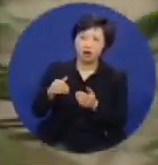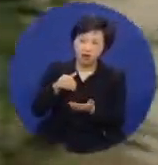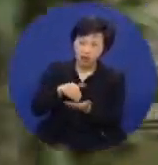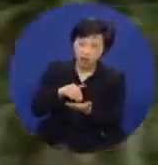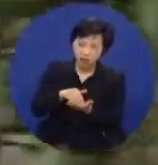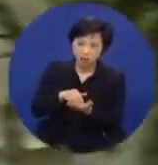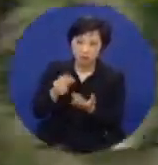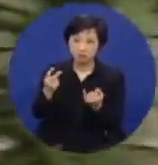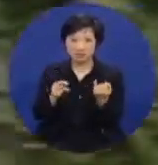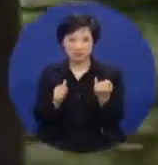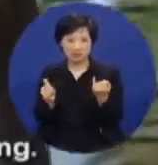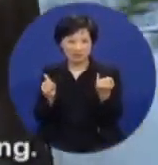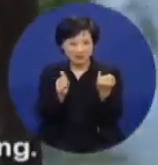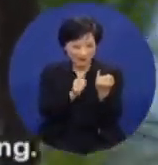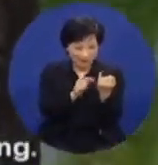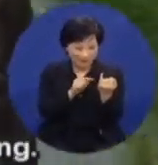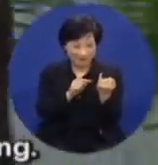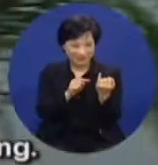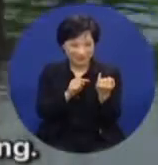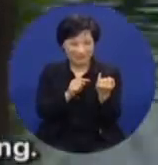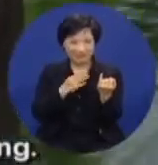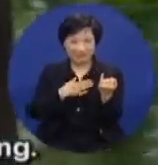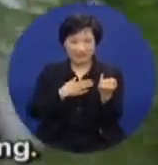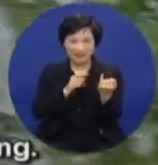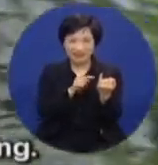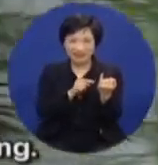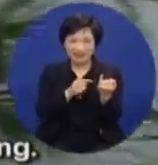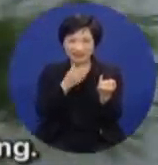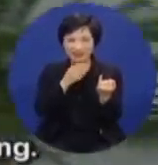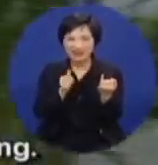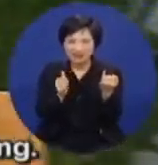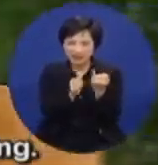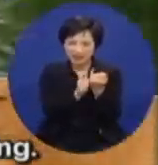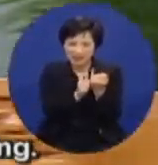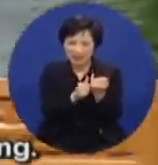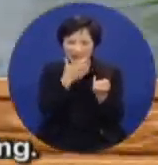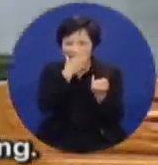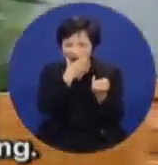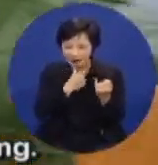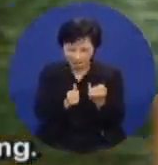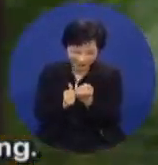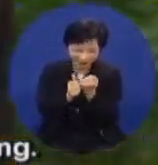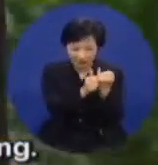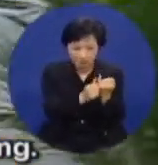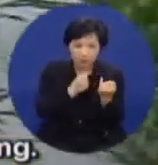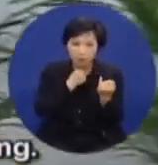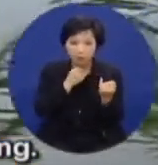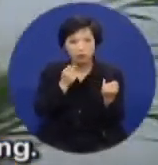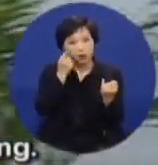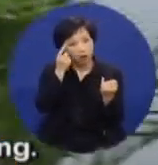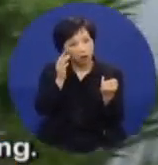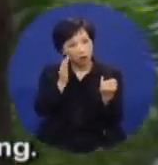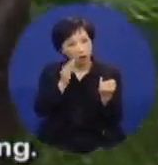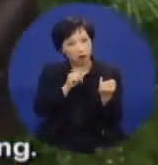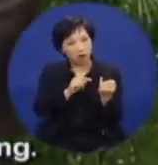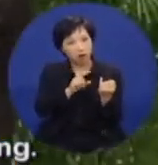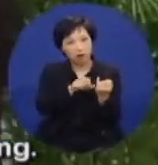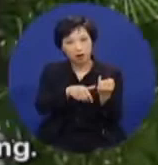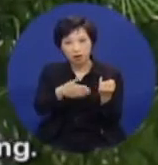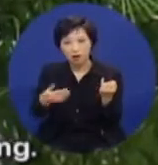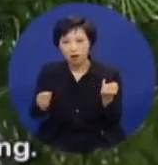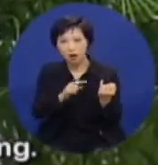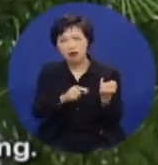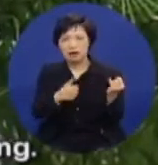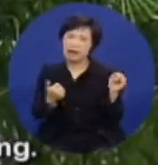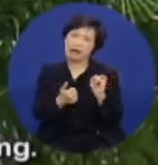가서 조회 잔만 나도 내가 정말로 행복하게 살아 보자 있더니 한달도 안 지나가도 둘이